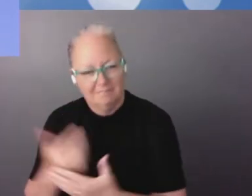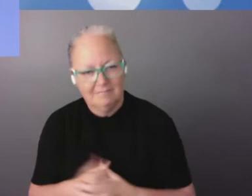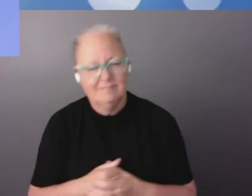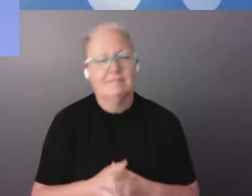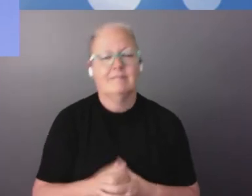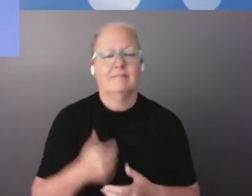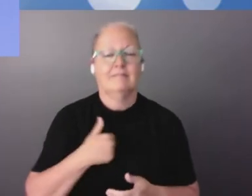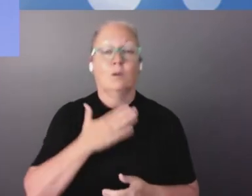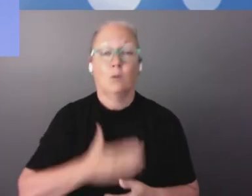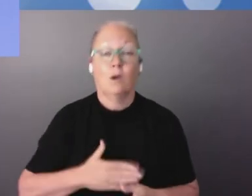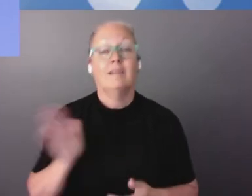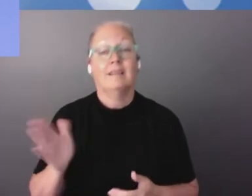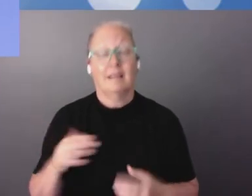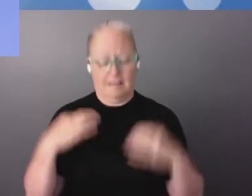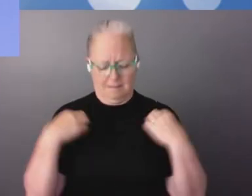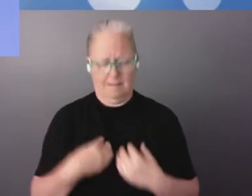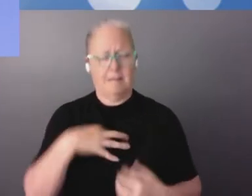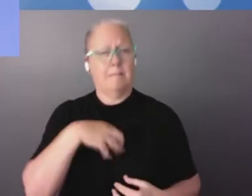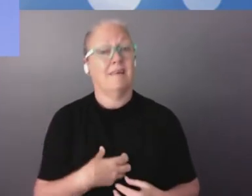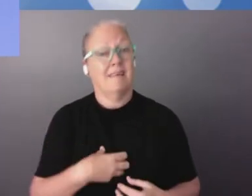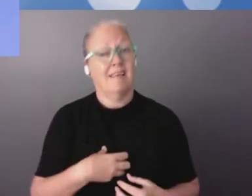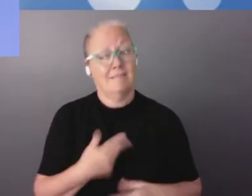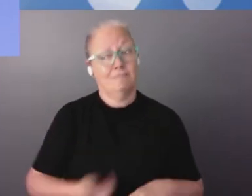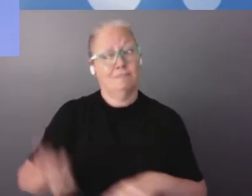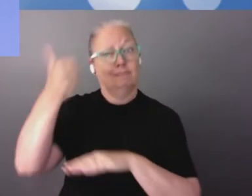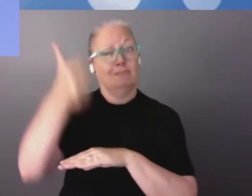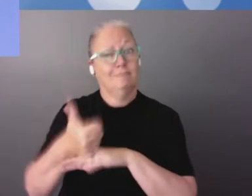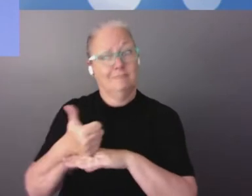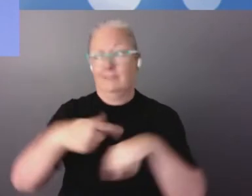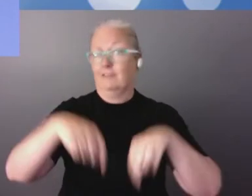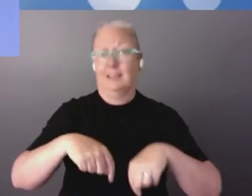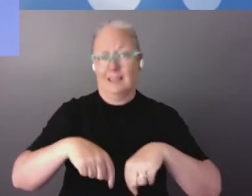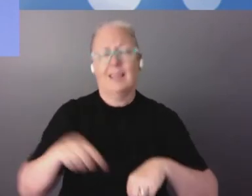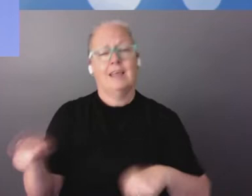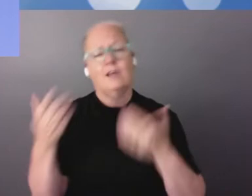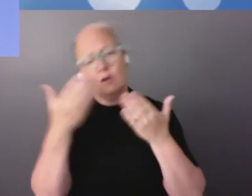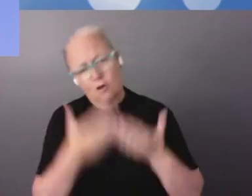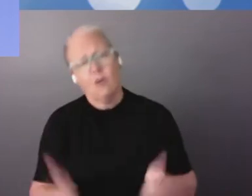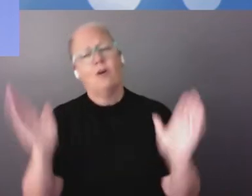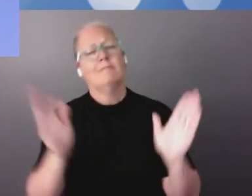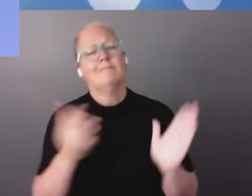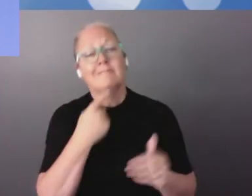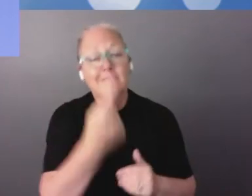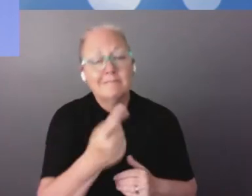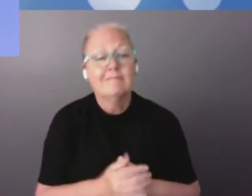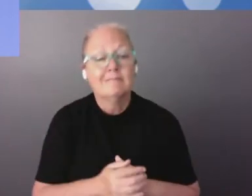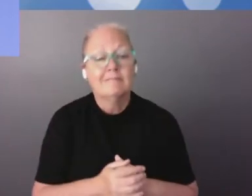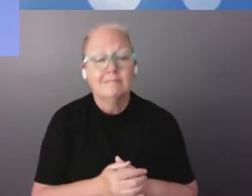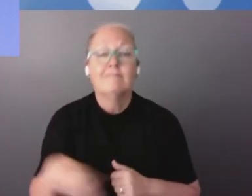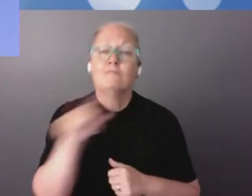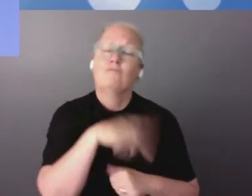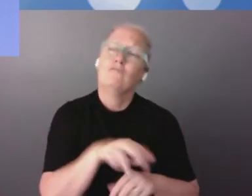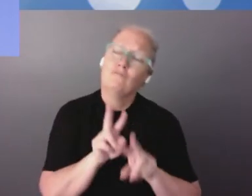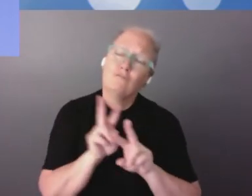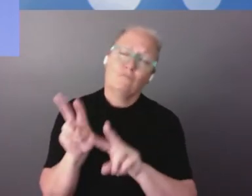المنظمين أيضا لهذا المنتدى، والآن أعطي الصوت لعمدة مدينة